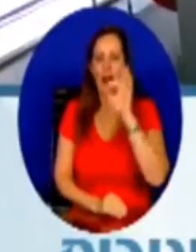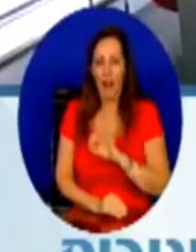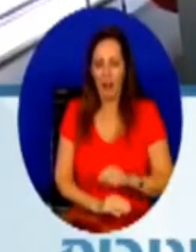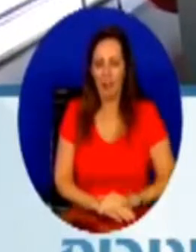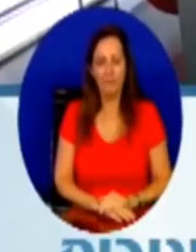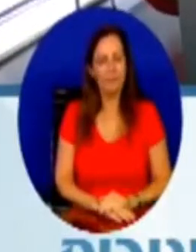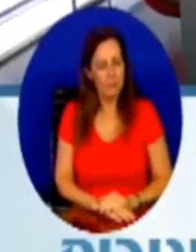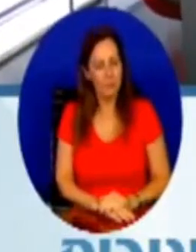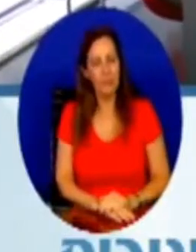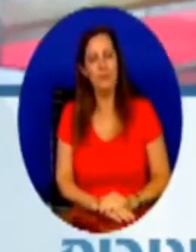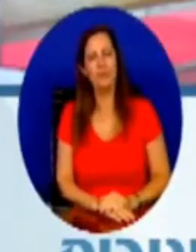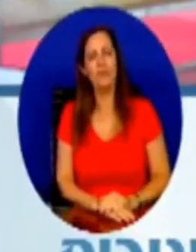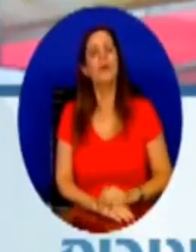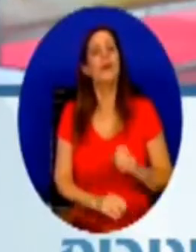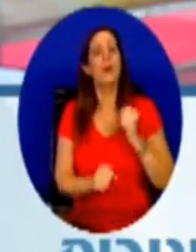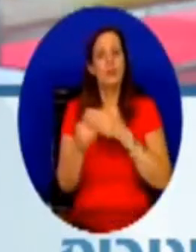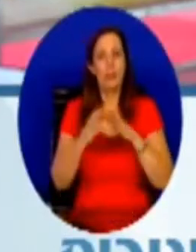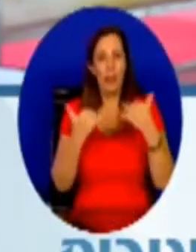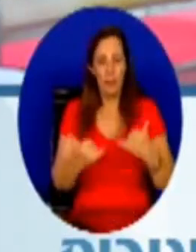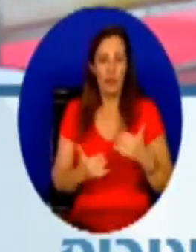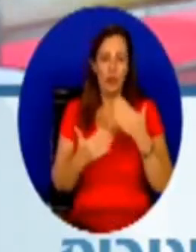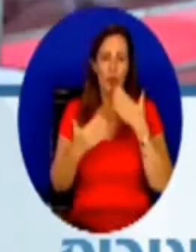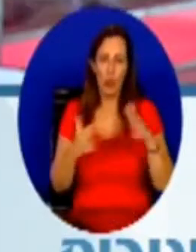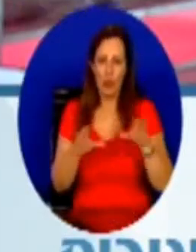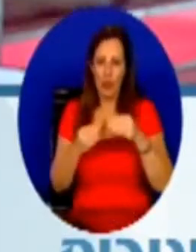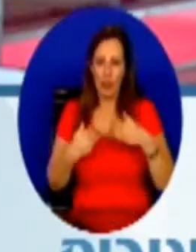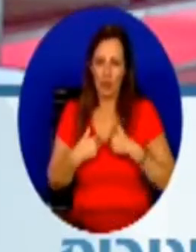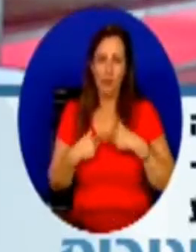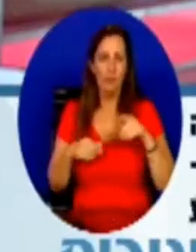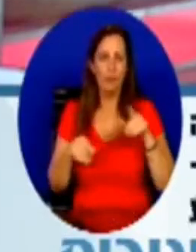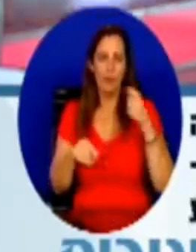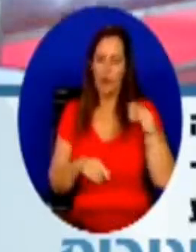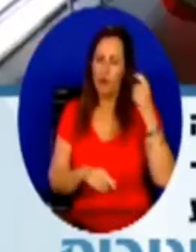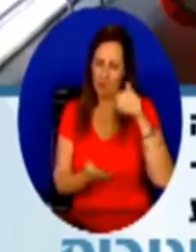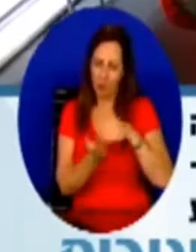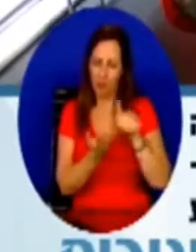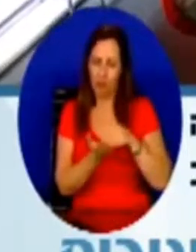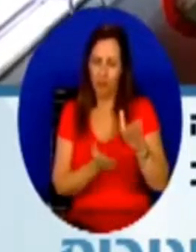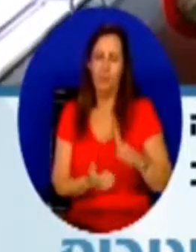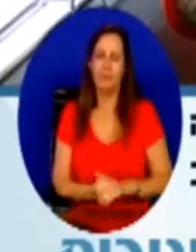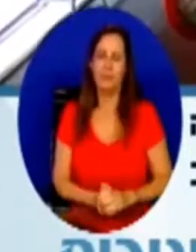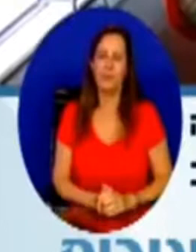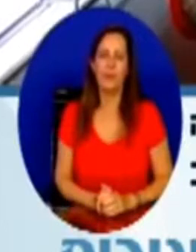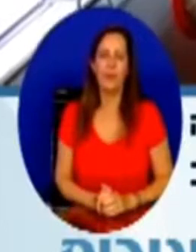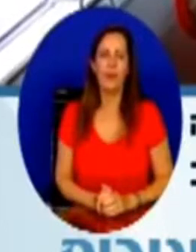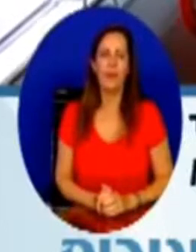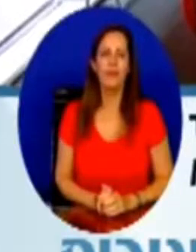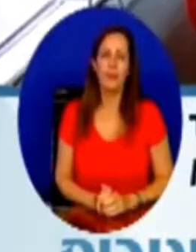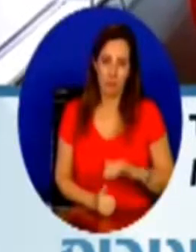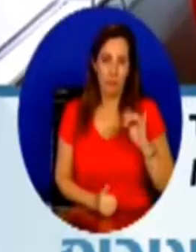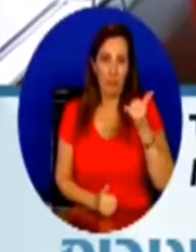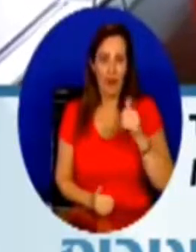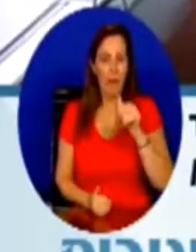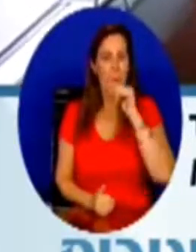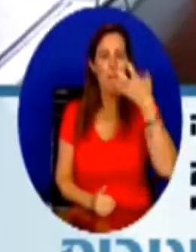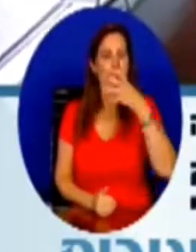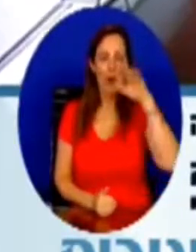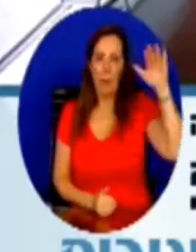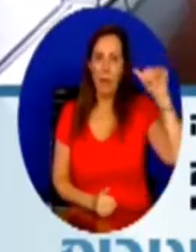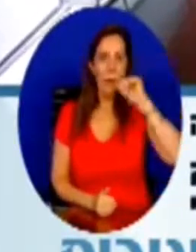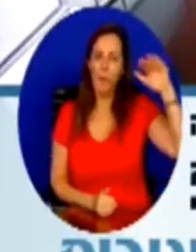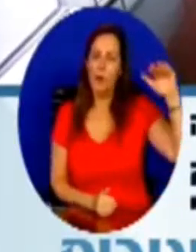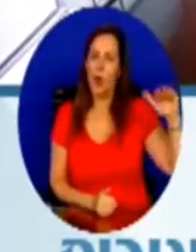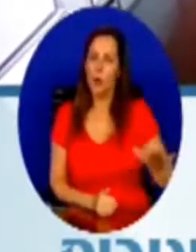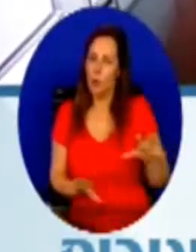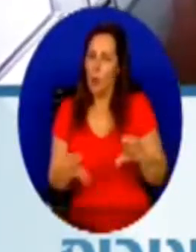מרב, תכף נחזור, עד כאן עושים סדר חדש להיום, תודה שהייתם איתנו, ואותנו שומעים עדיין על רקע הפרידה. כן, כי מפלס הכינרת יורד, נכון, וזה